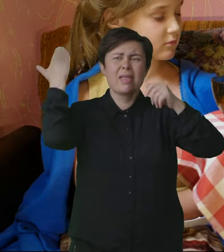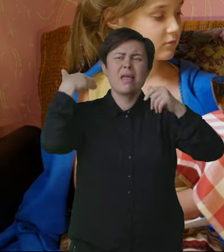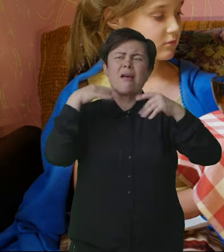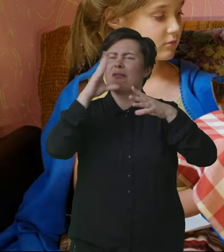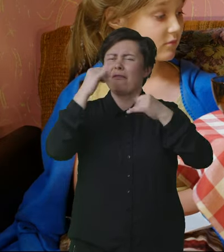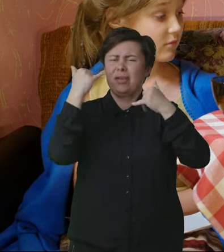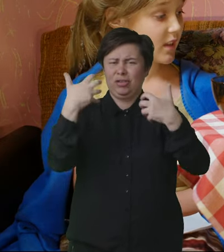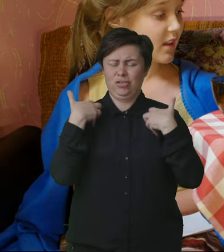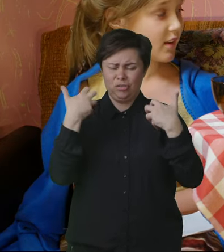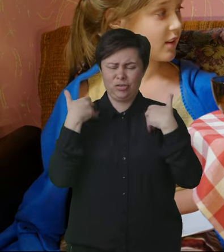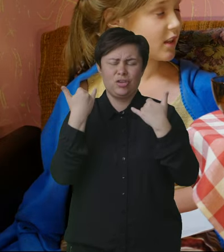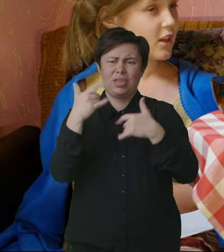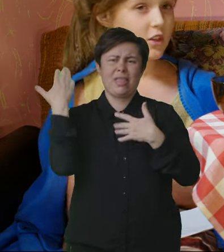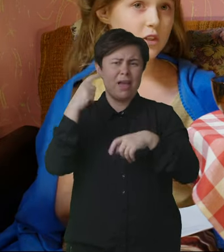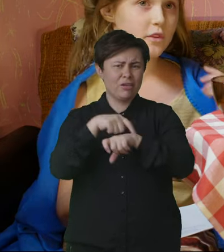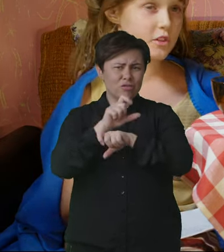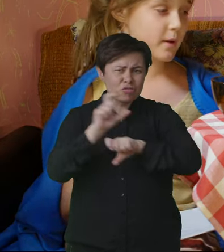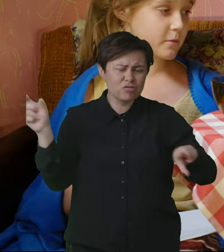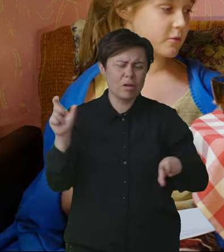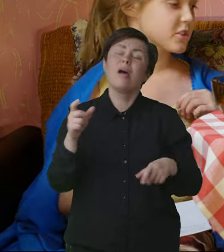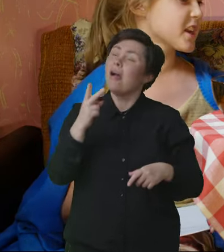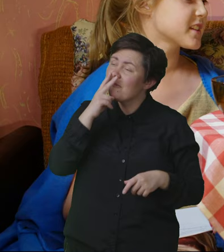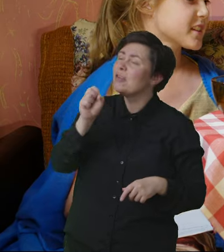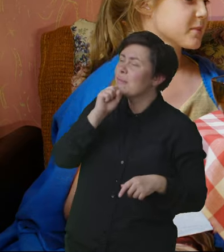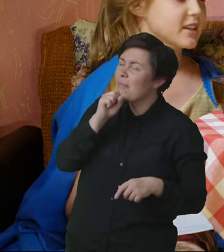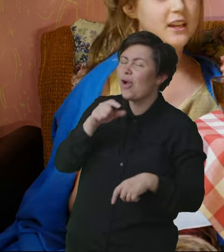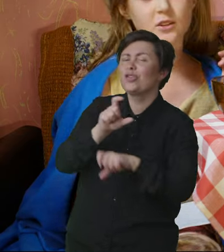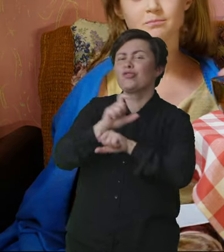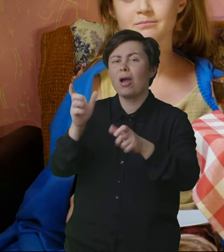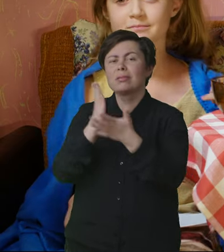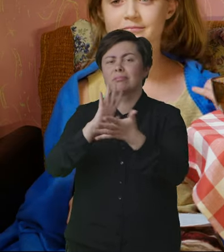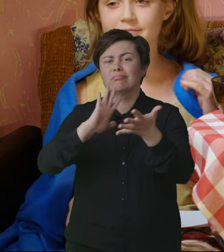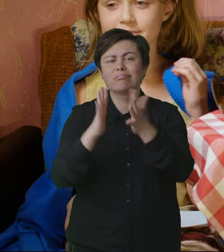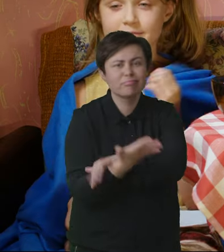zupełnie inaczej. Inne czasy. No widzisz, babciu, czasy się zmieniają.